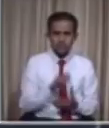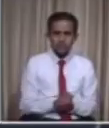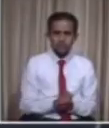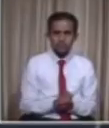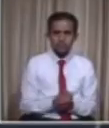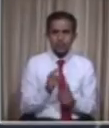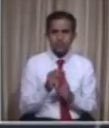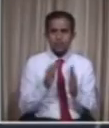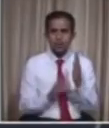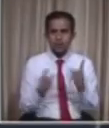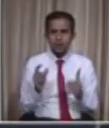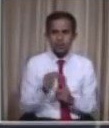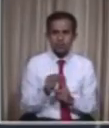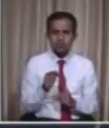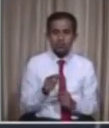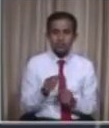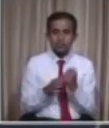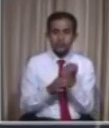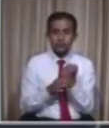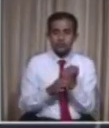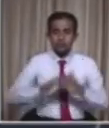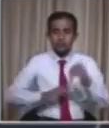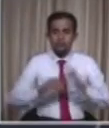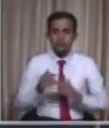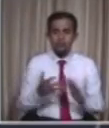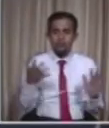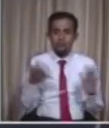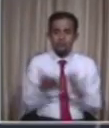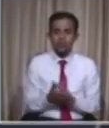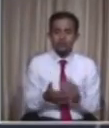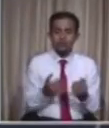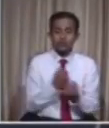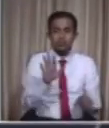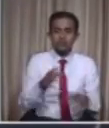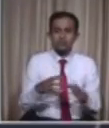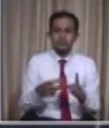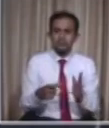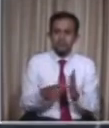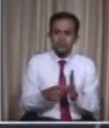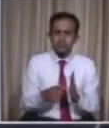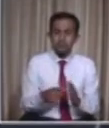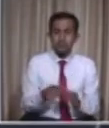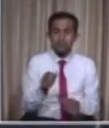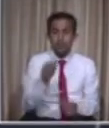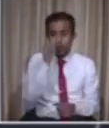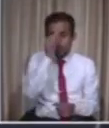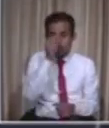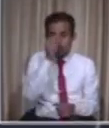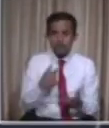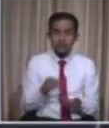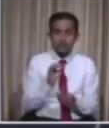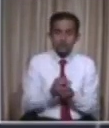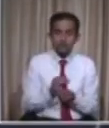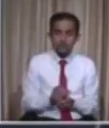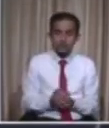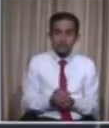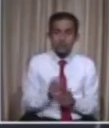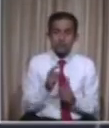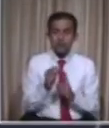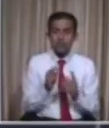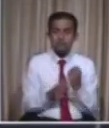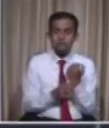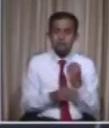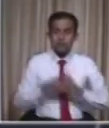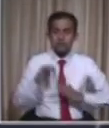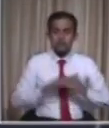පාර්ලිමේන්තු මන්ත්‍රීවරුන්ට මේ වරප්‍රසාද පාවිච්චි කළ අනිසි ලෙස පොලිස් ආරක්ෂාව දීලා උන්ගේ හොරාගාපු දේපල ආරක්ෂා කරගන්න මන්ත්‍රී වරප්‍රසාද